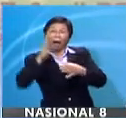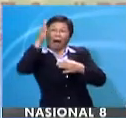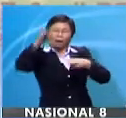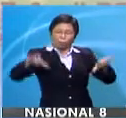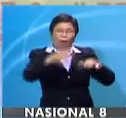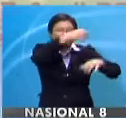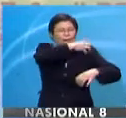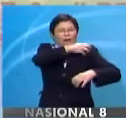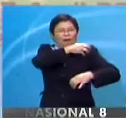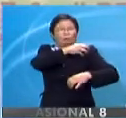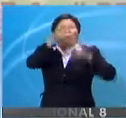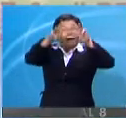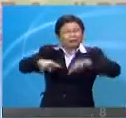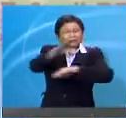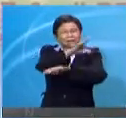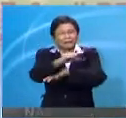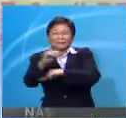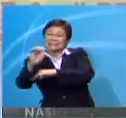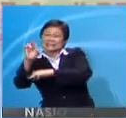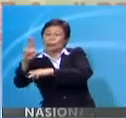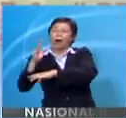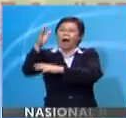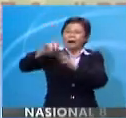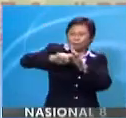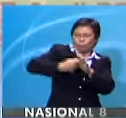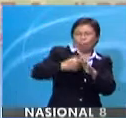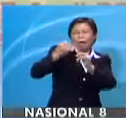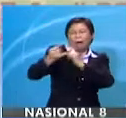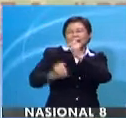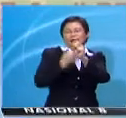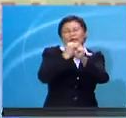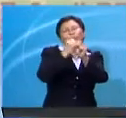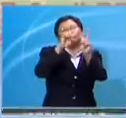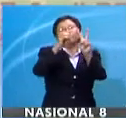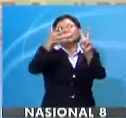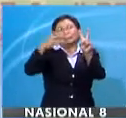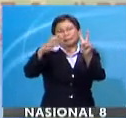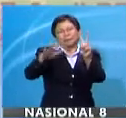oleh pegawai-pegawai kanan ASEAN dan EU yang akan bermula pada akhir tahun nanti.